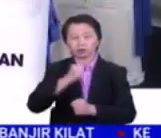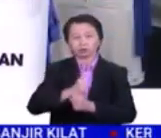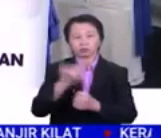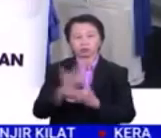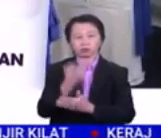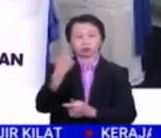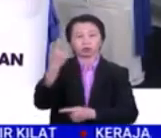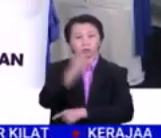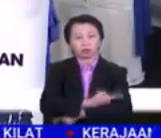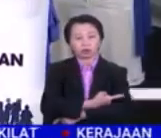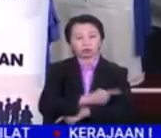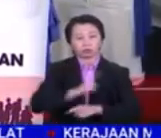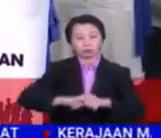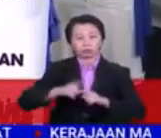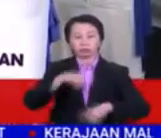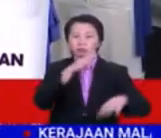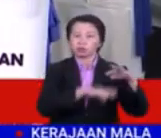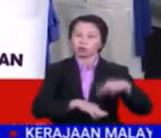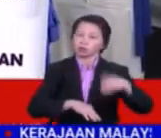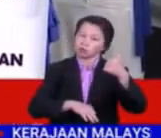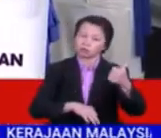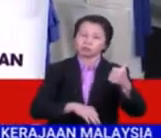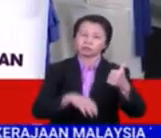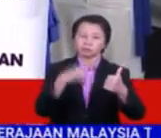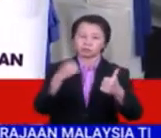sehari, pelbagai manfaat diterima sepanjang